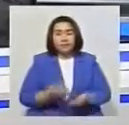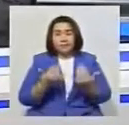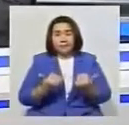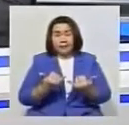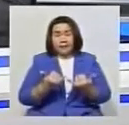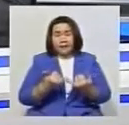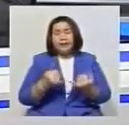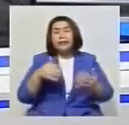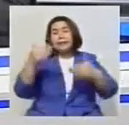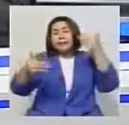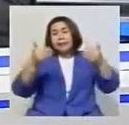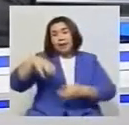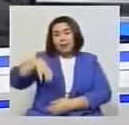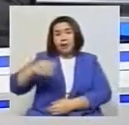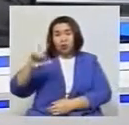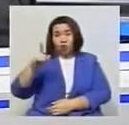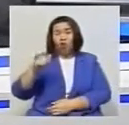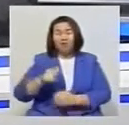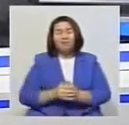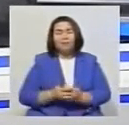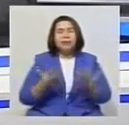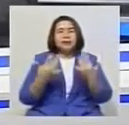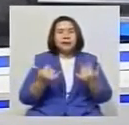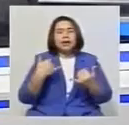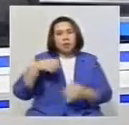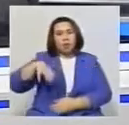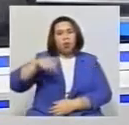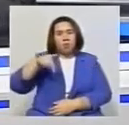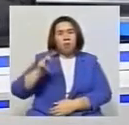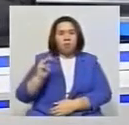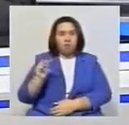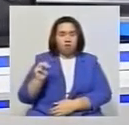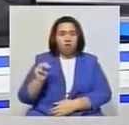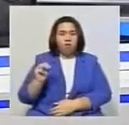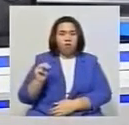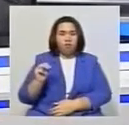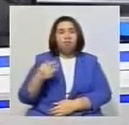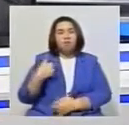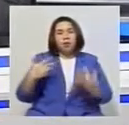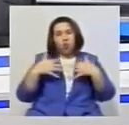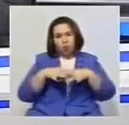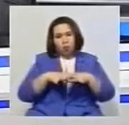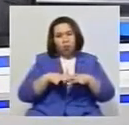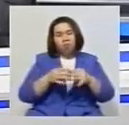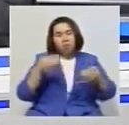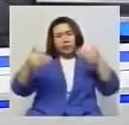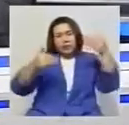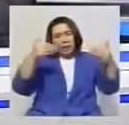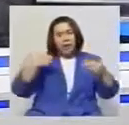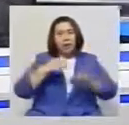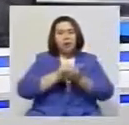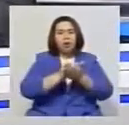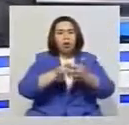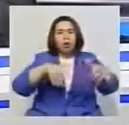ซึ่งงาน Thailand Social Expo 2018ครั้งนี้นะคะกรมพัฒนาสังคมและความและสวัสดิการค่ะก็ได้ร่วมแสดงผลงานตลอดจ